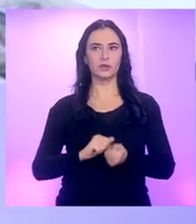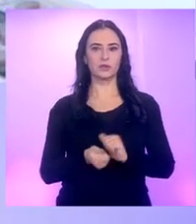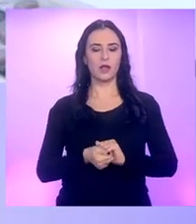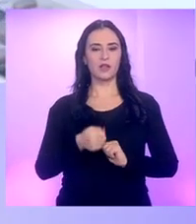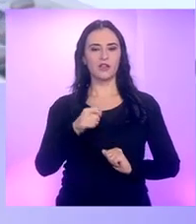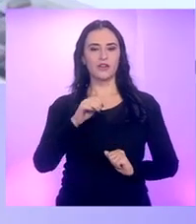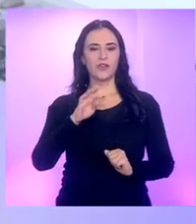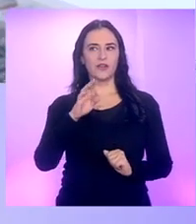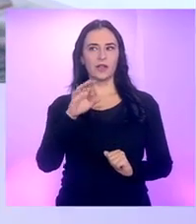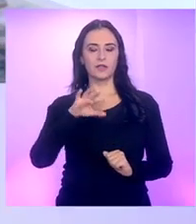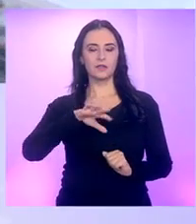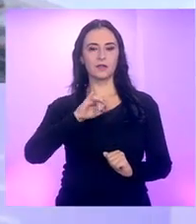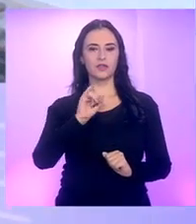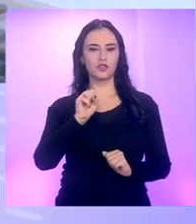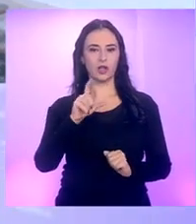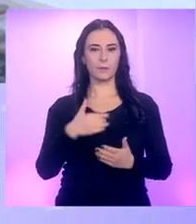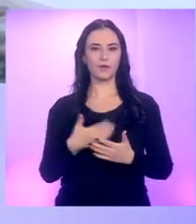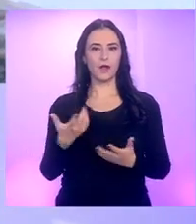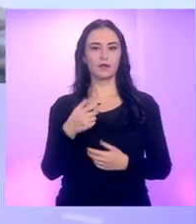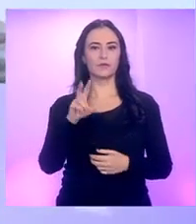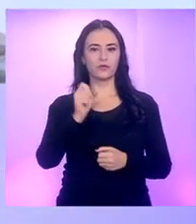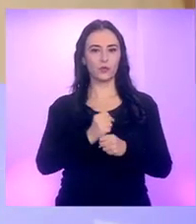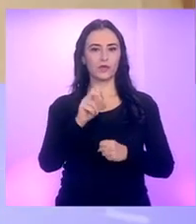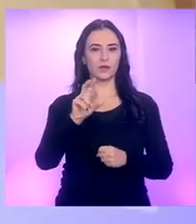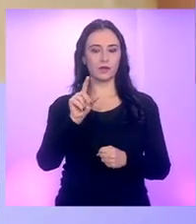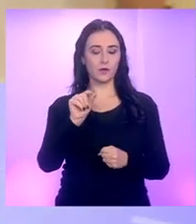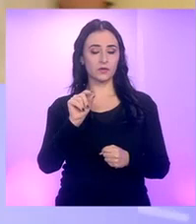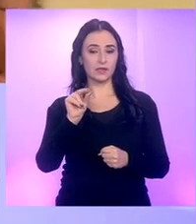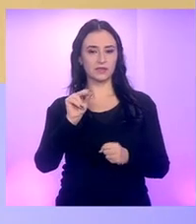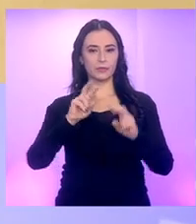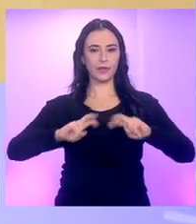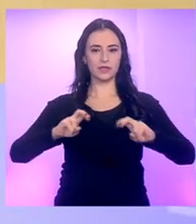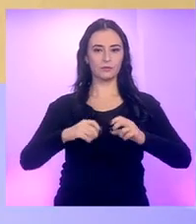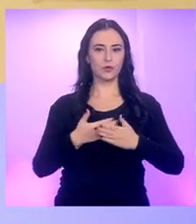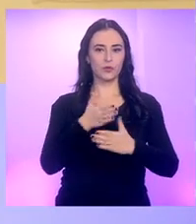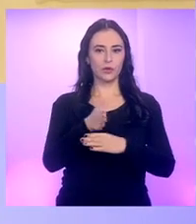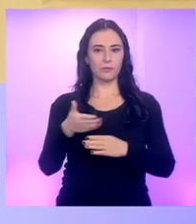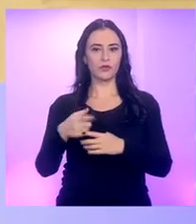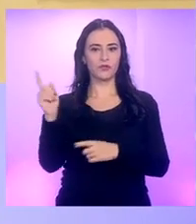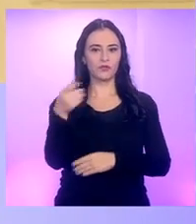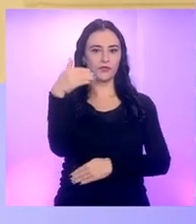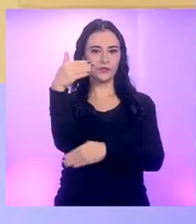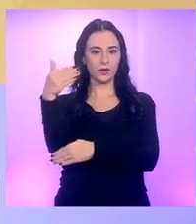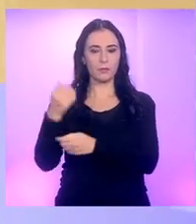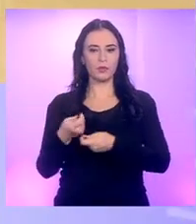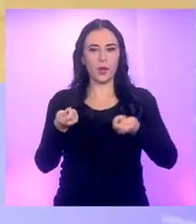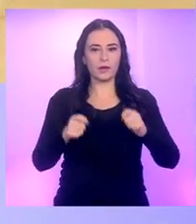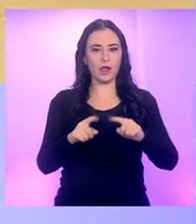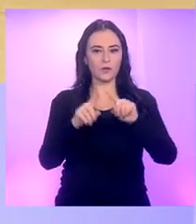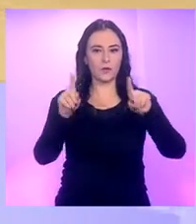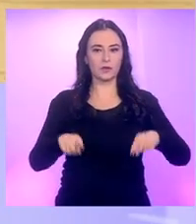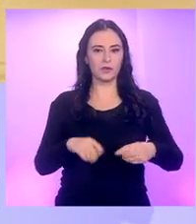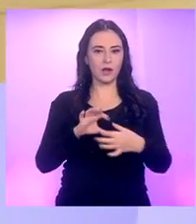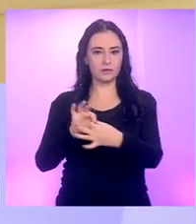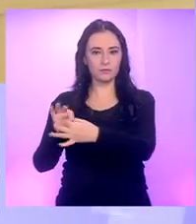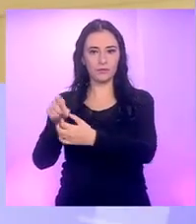de fals. Sunt în total 30 de percheziții, atât la această societate, la această firmă cu care au încheiat contractele, cât și la